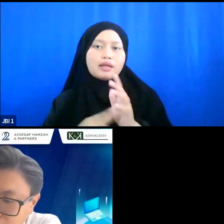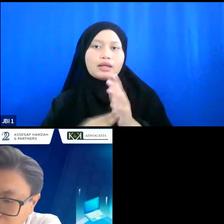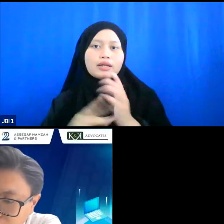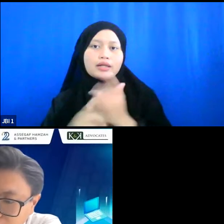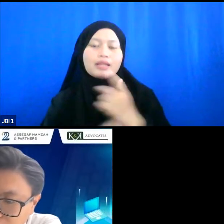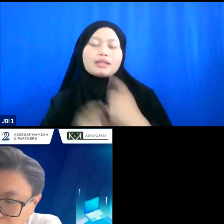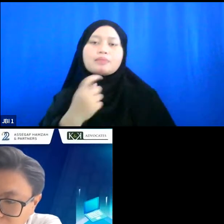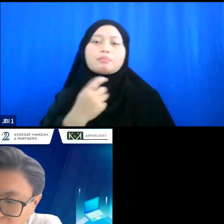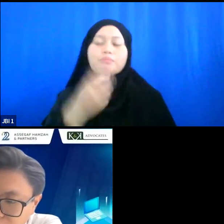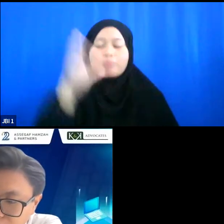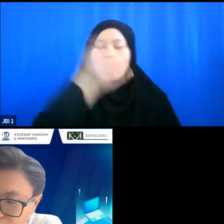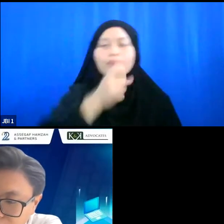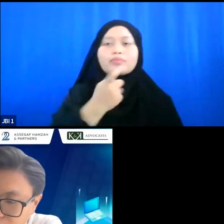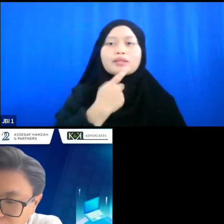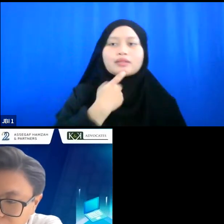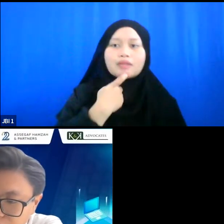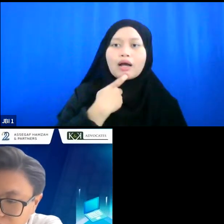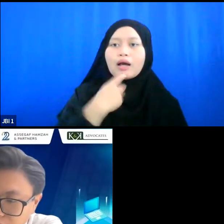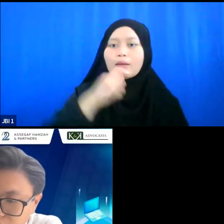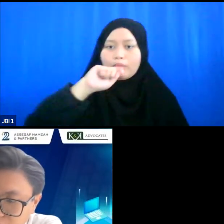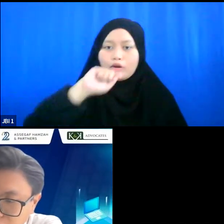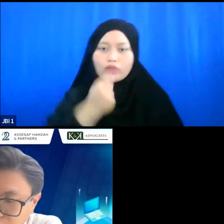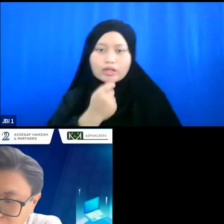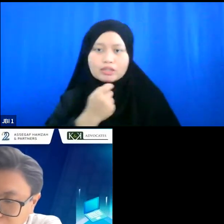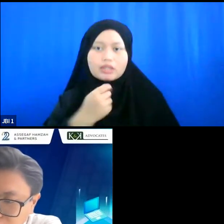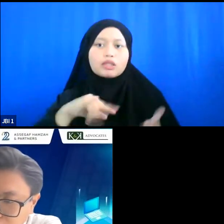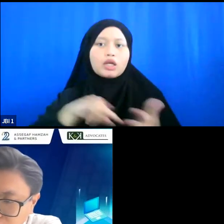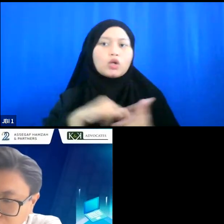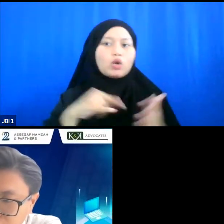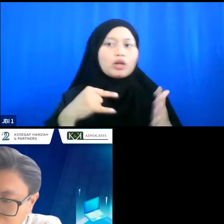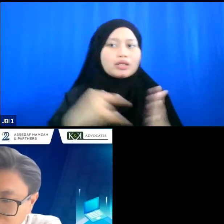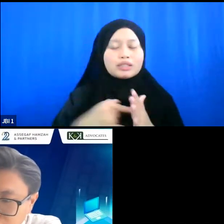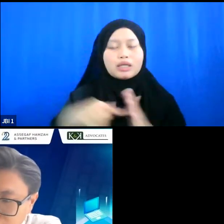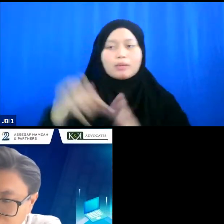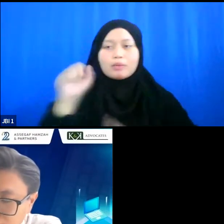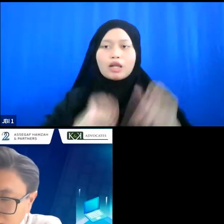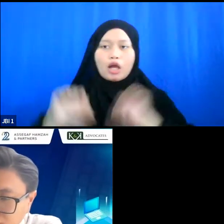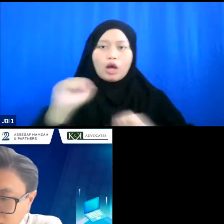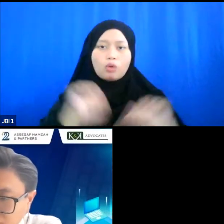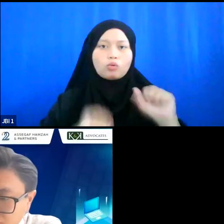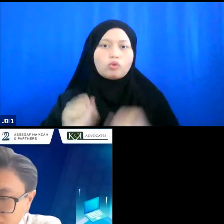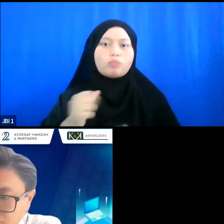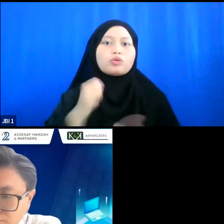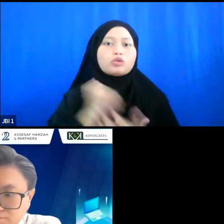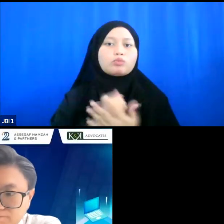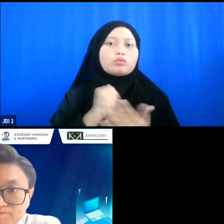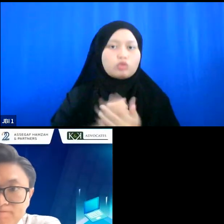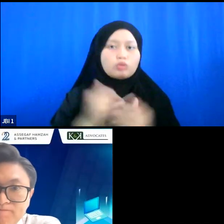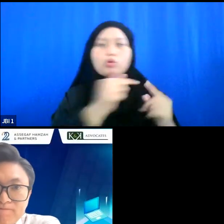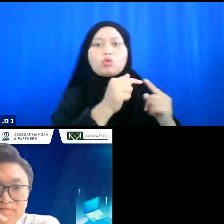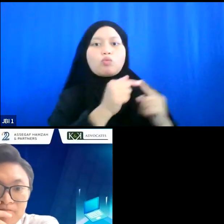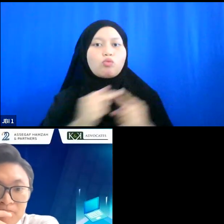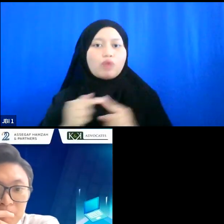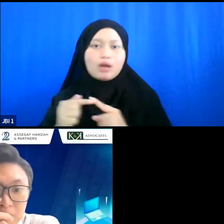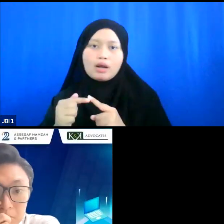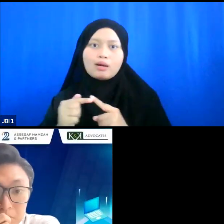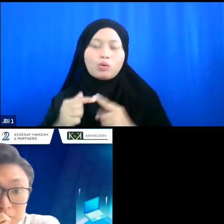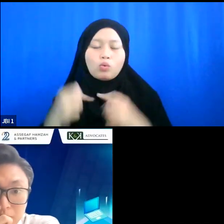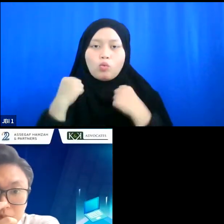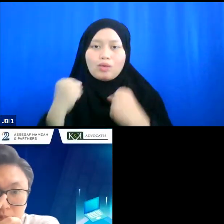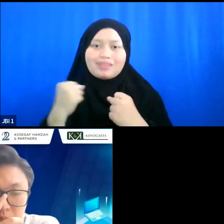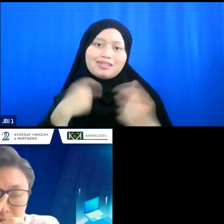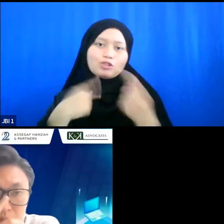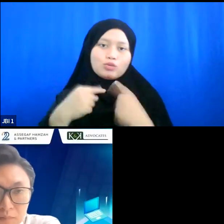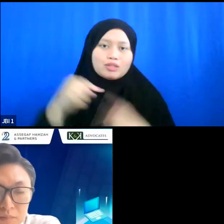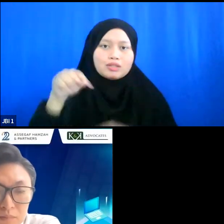Jono corporate am teknologi PGM telecommunication sangat relevan untuk diskusi hari ini dan Pak Dani